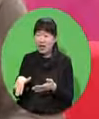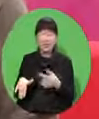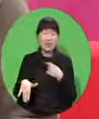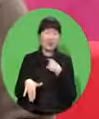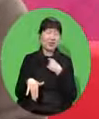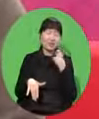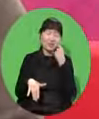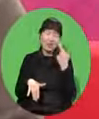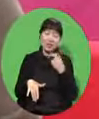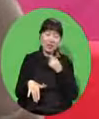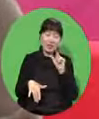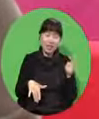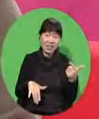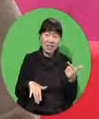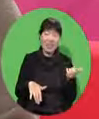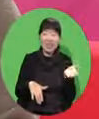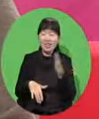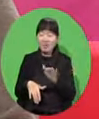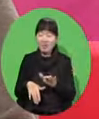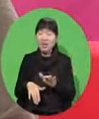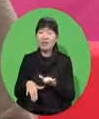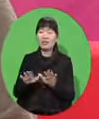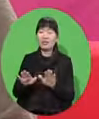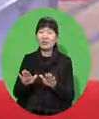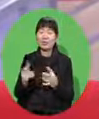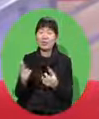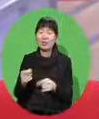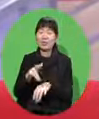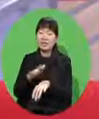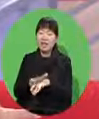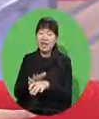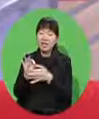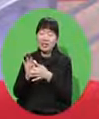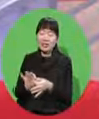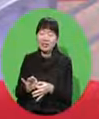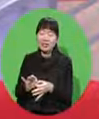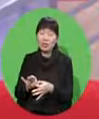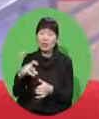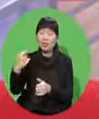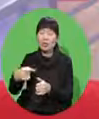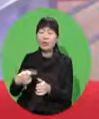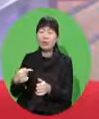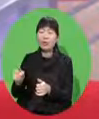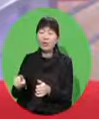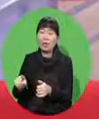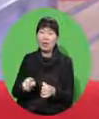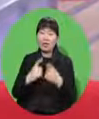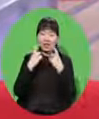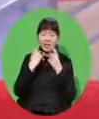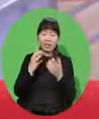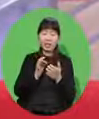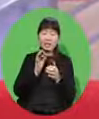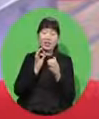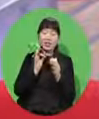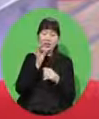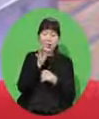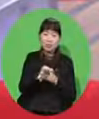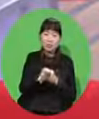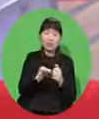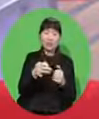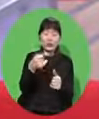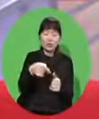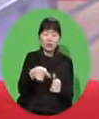습관이 이제 몸에 밸 때까지 이걸 어떻게 해야 되는지. 네, 사실은 용돈 교육을 처음 시작하시고 가장 많은 실수를 하시는 게 우리